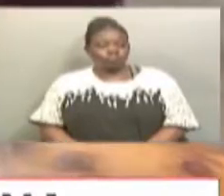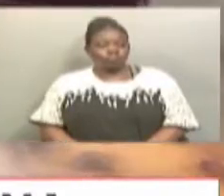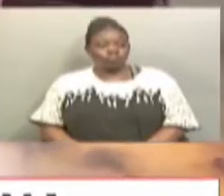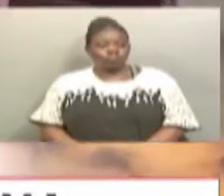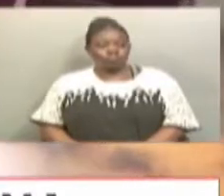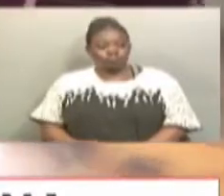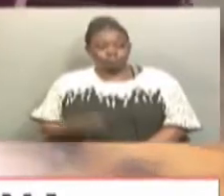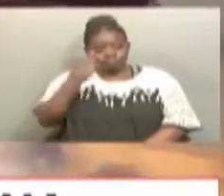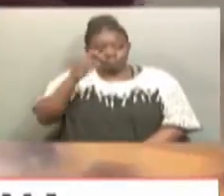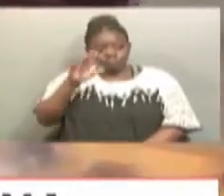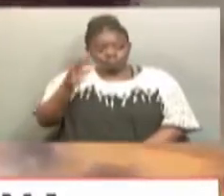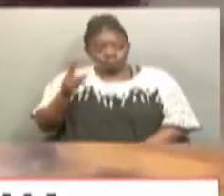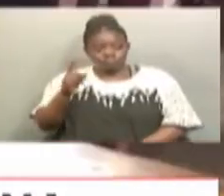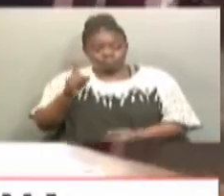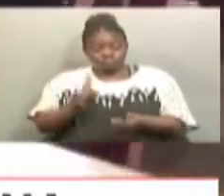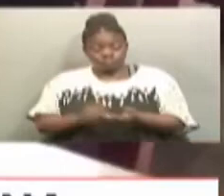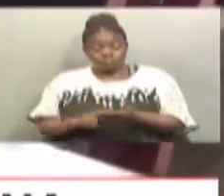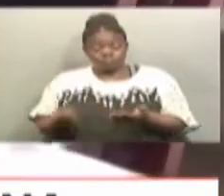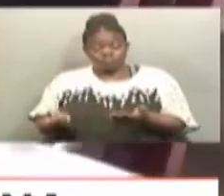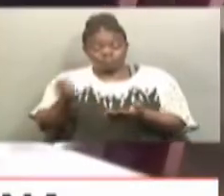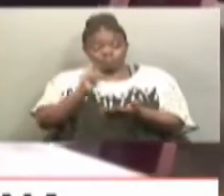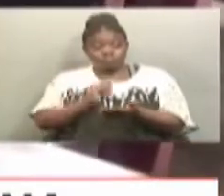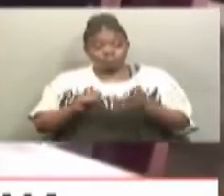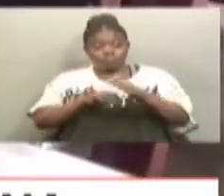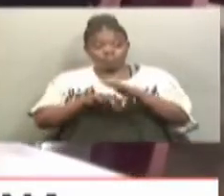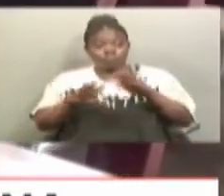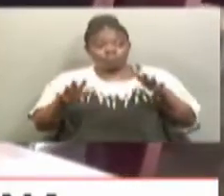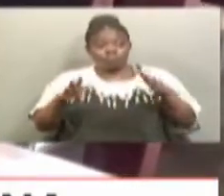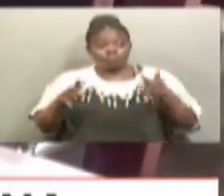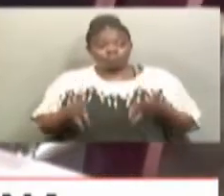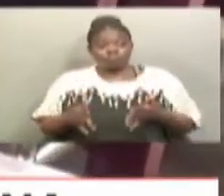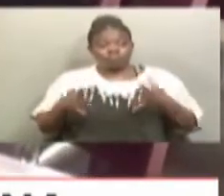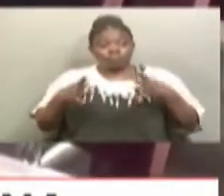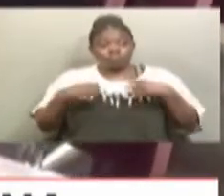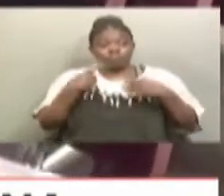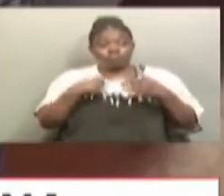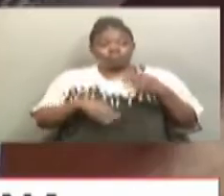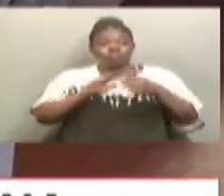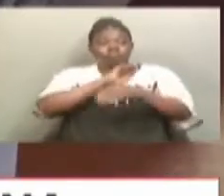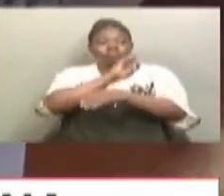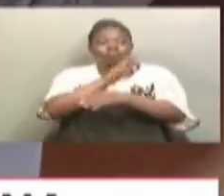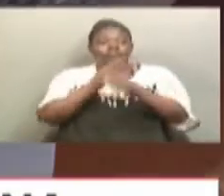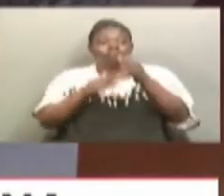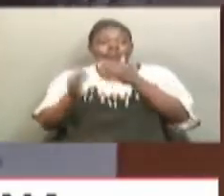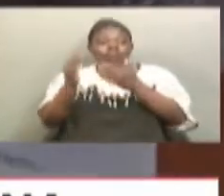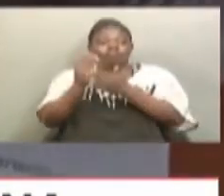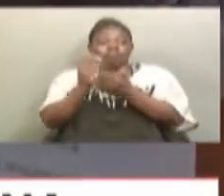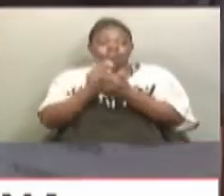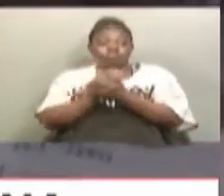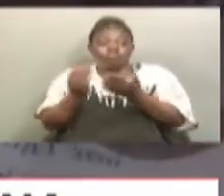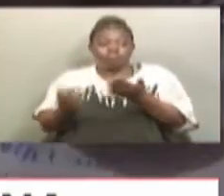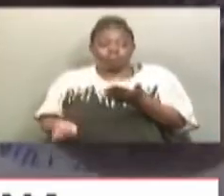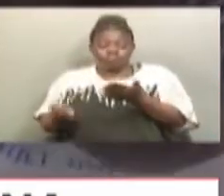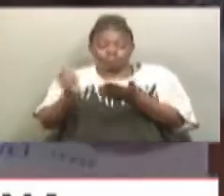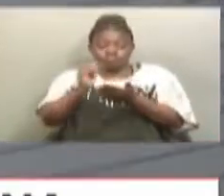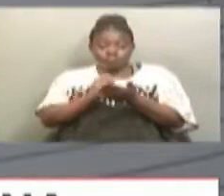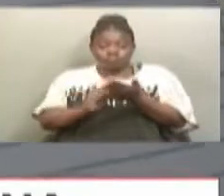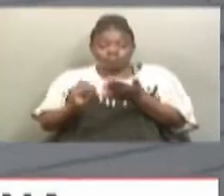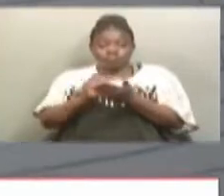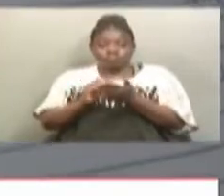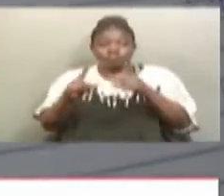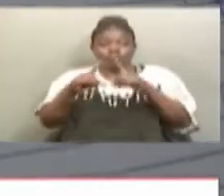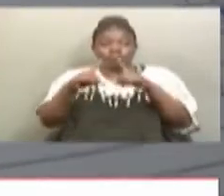Bw'otunuulira engeri gy'akwatamu ekkalaamu okusinziira ku kikula kye tolema kukkiriza maanyi ga Katonda kuba awandiika ebigambo ebirabika